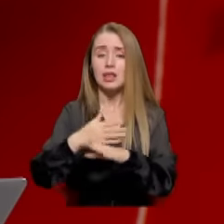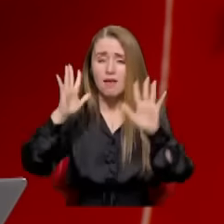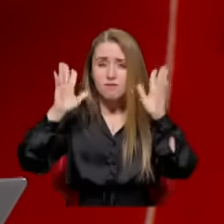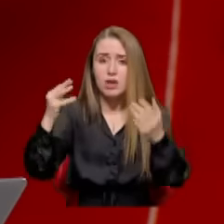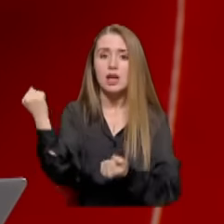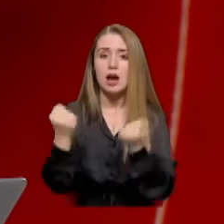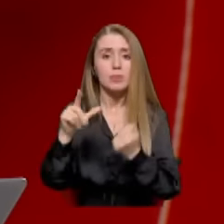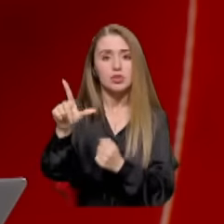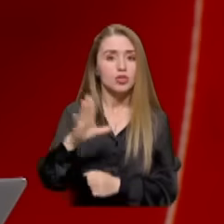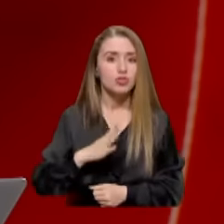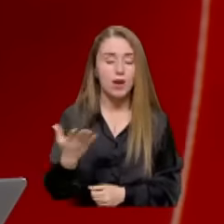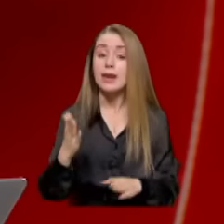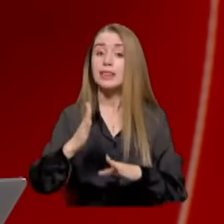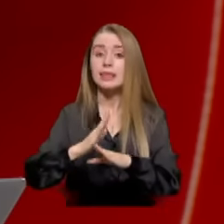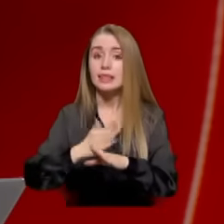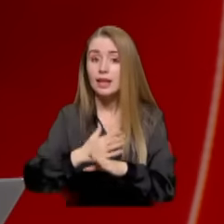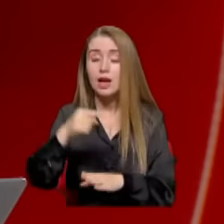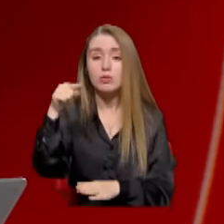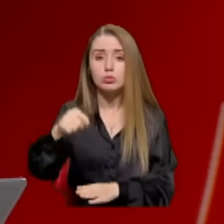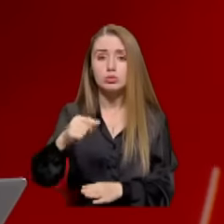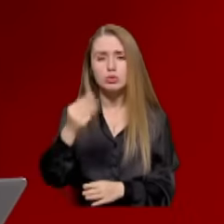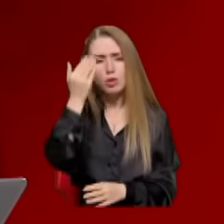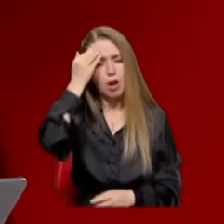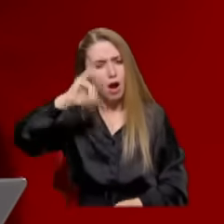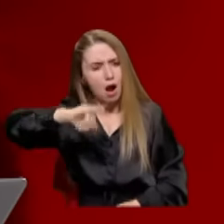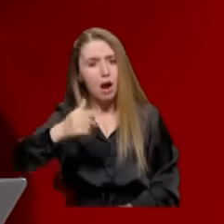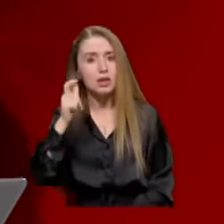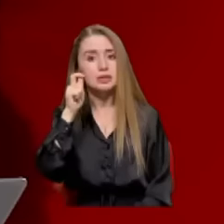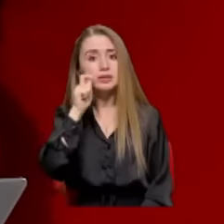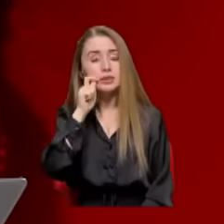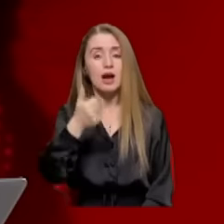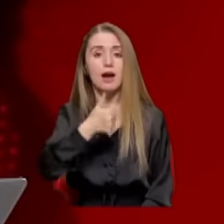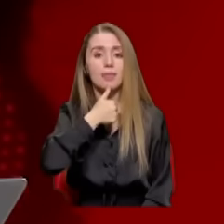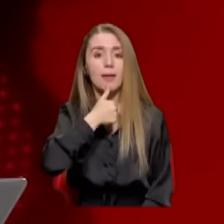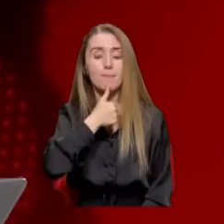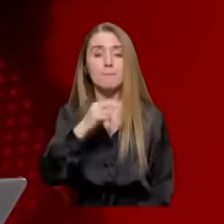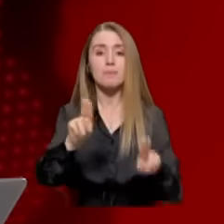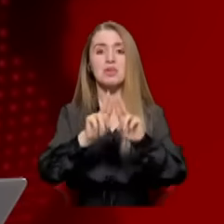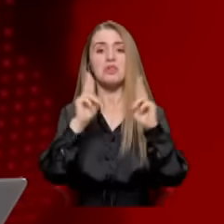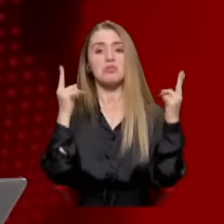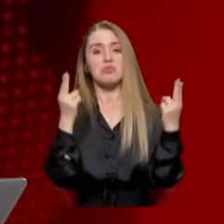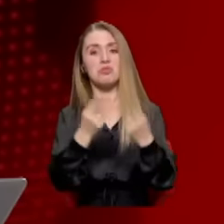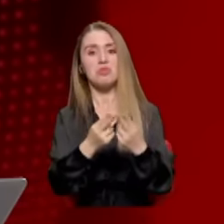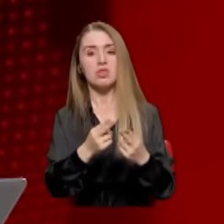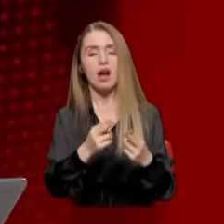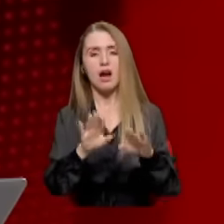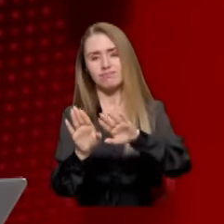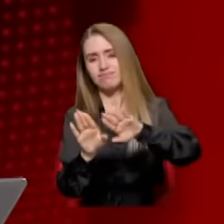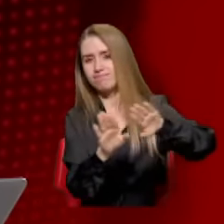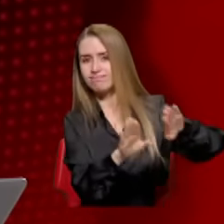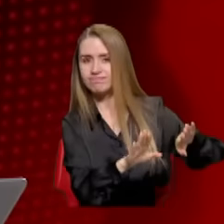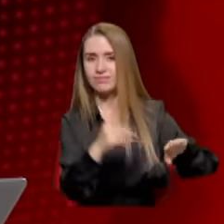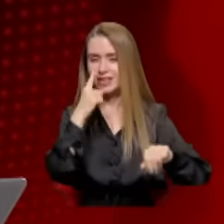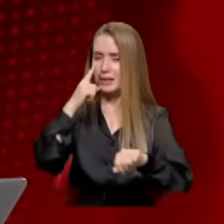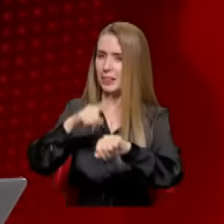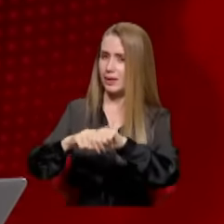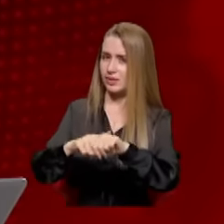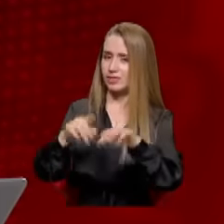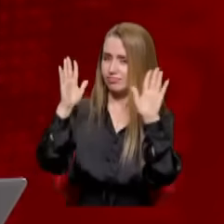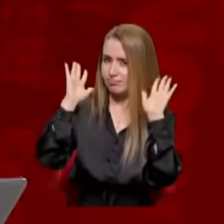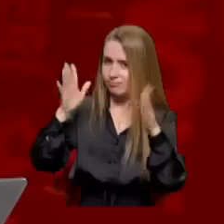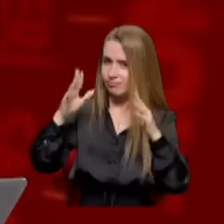araca ihtiyacı var? Ve neden bu yoklukta bir din adamı, yani hani dünya nimetlerinden ziyade inancını yaşaması